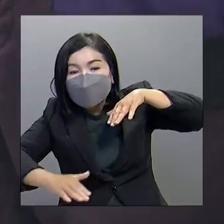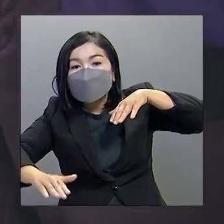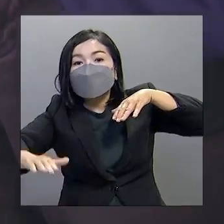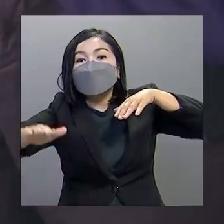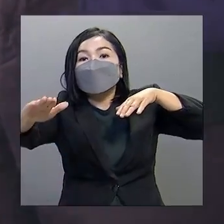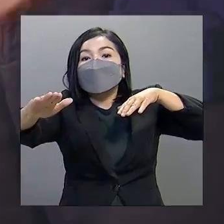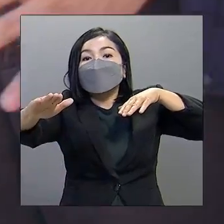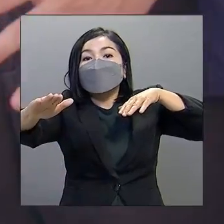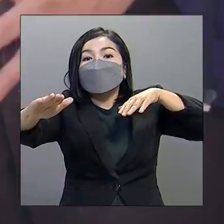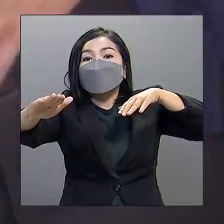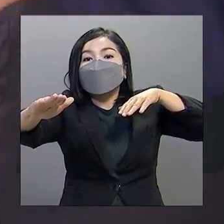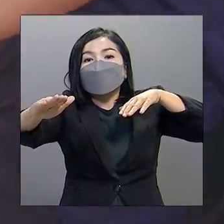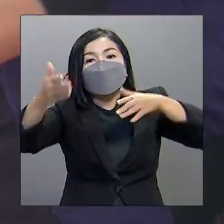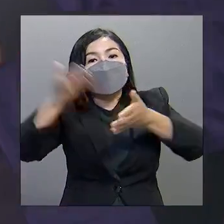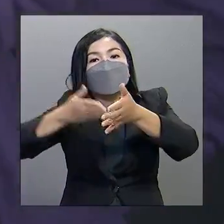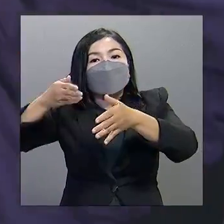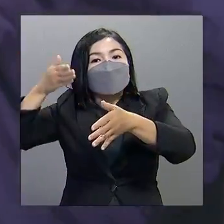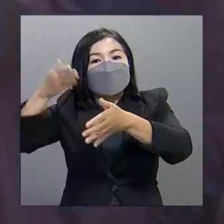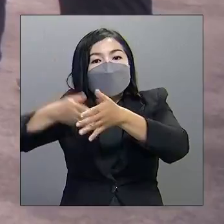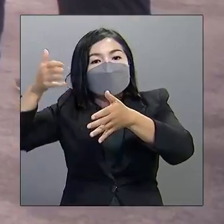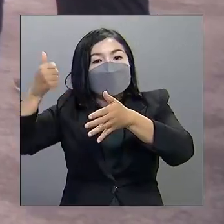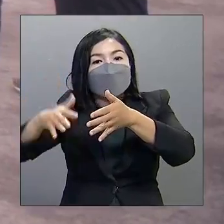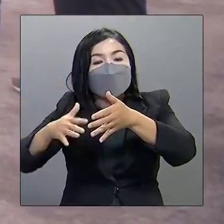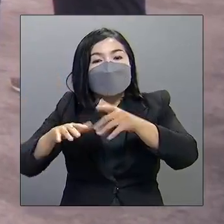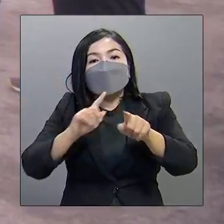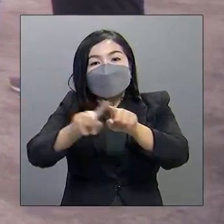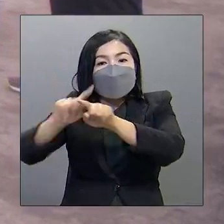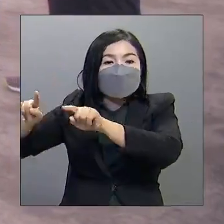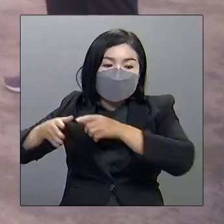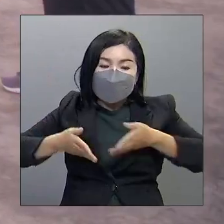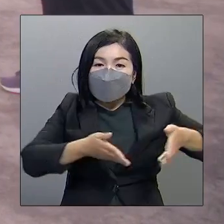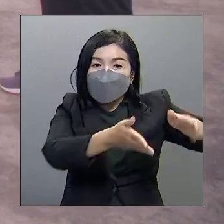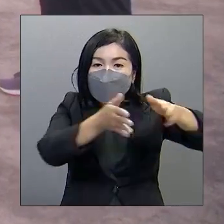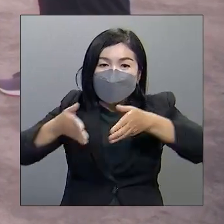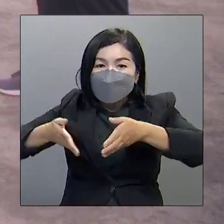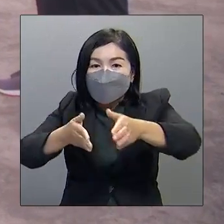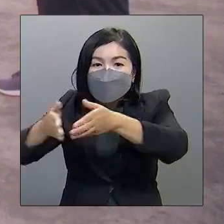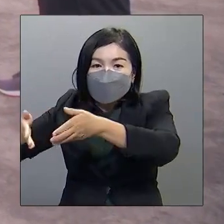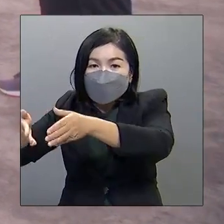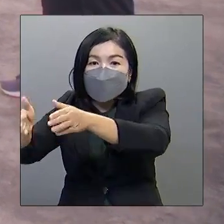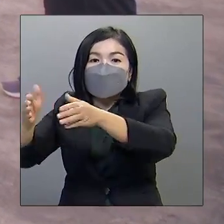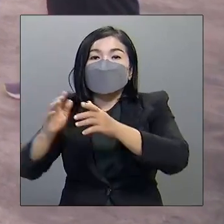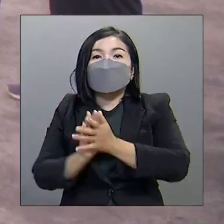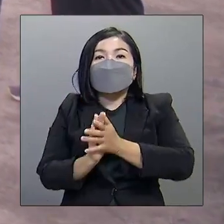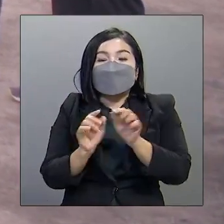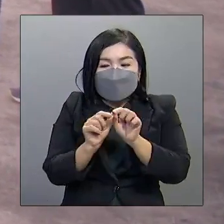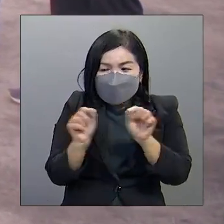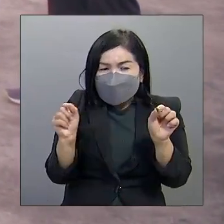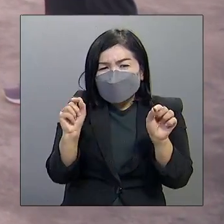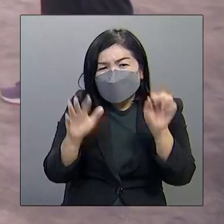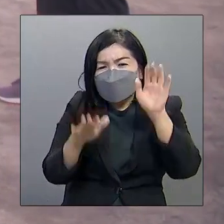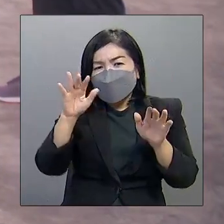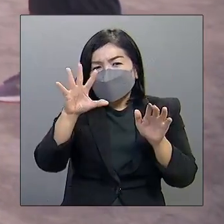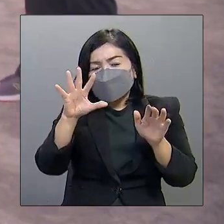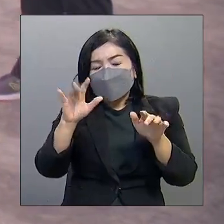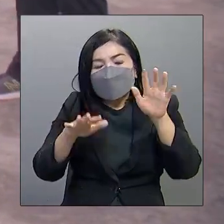ำให้น้ำเนี่ยมันส่งต่อมาไม่ได้แต่ปลายคลองเนี่ยทุกตัวเนี่ยรวมกันเนี่ยนะครับได้ถึง500นะครับที่นี่เนี่ยสถานีสูบน้